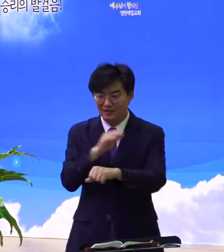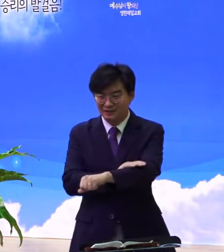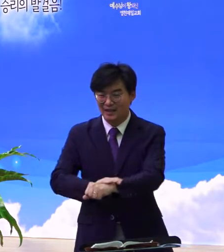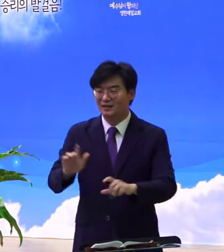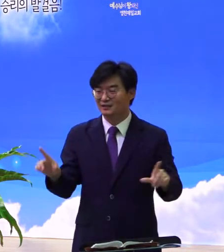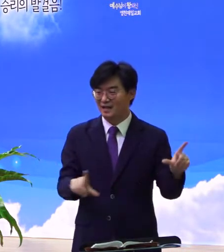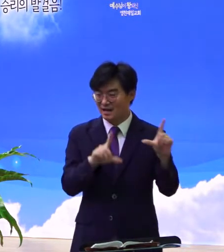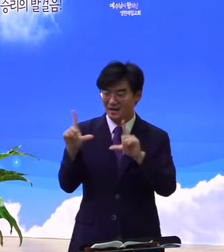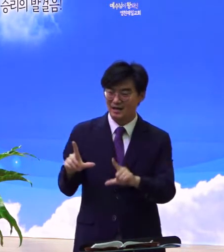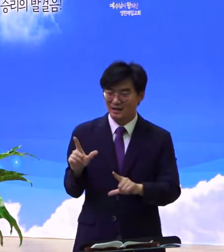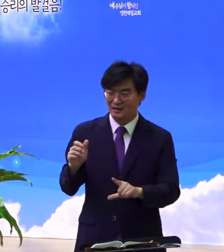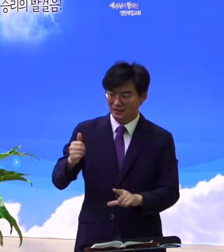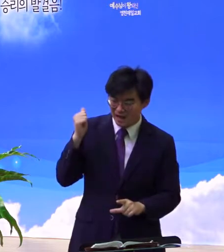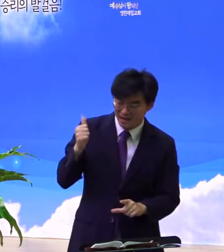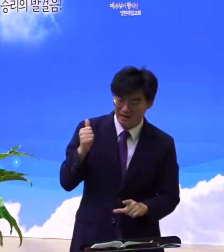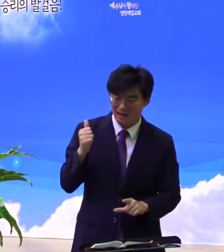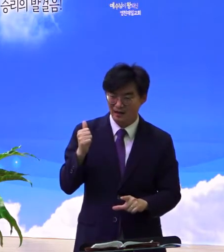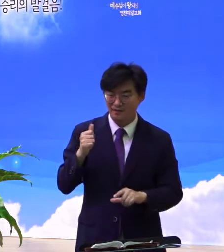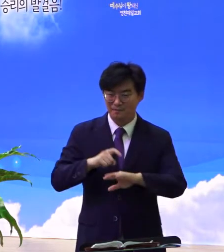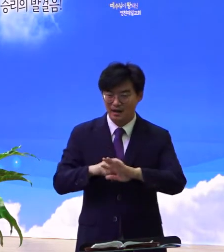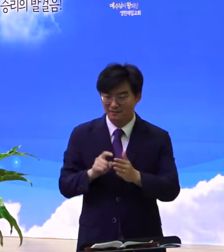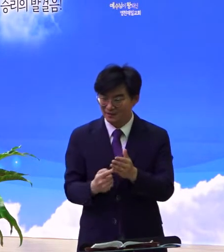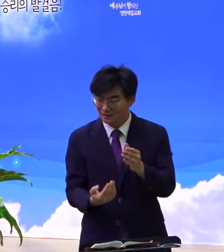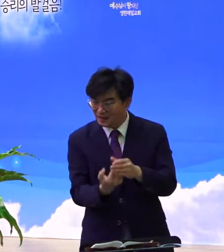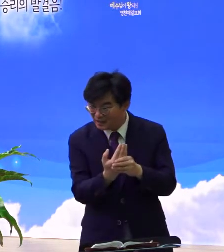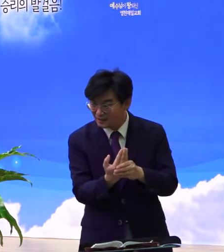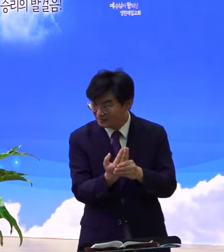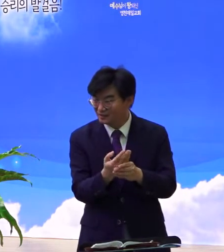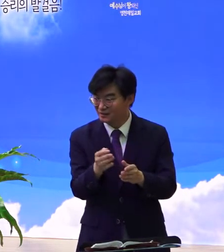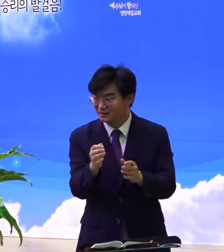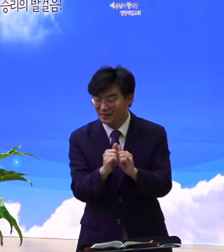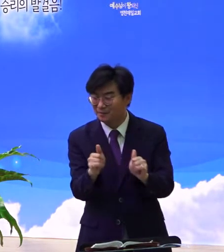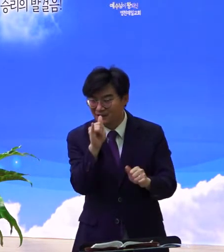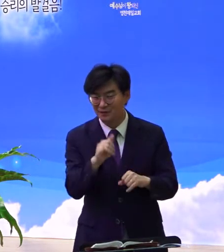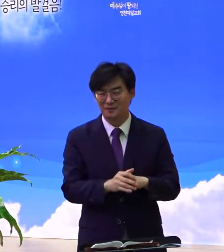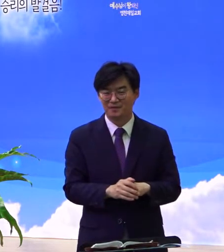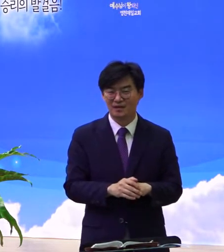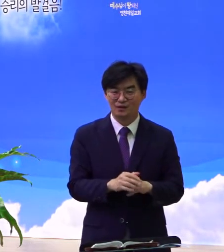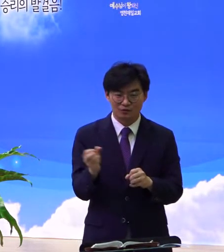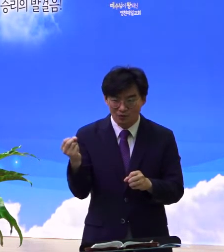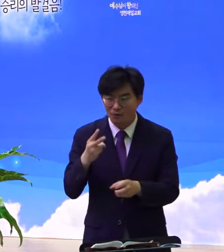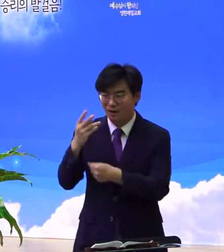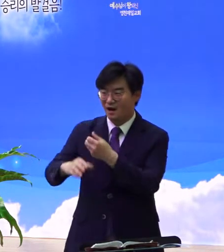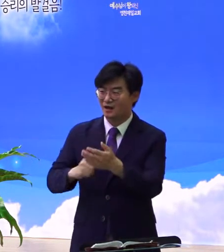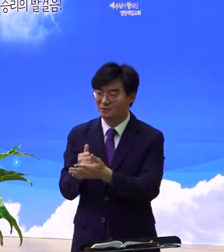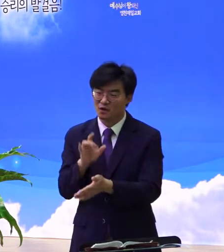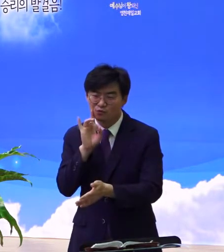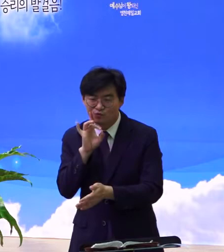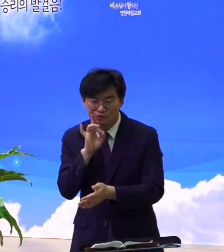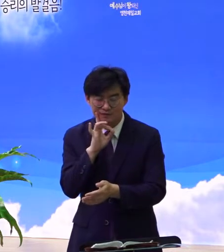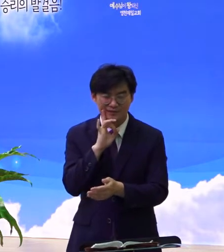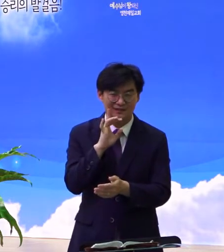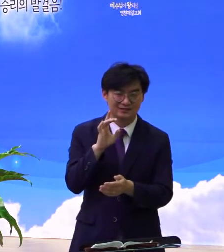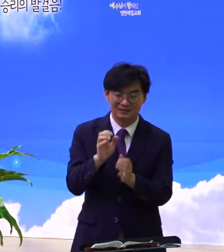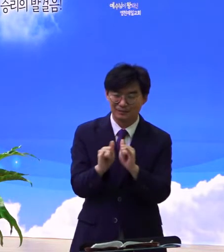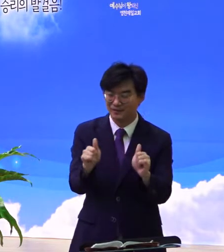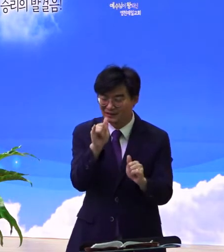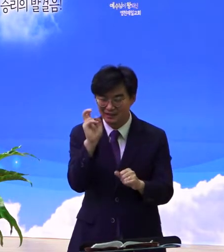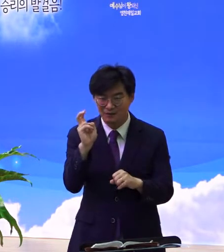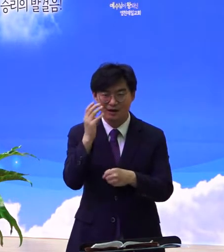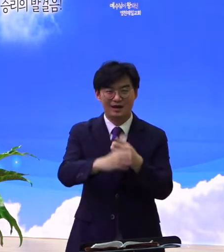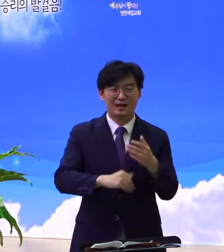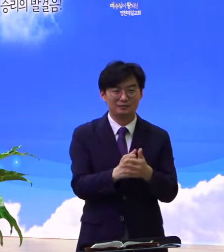되겠다라는 생각들이 생겨나게 되고 그래서 하나님의 뜻에 대해서 궁금하게 되고 여러 가지 부단히 애를 쓰면서 하나님의